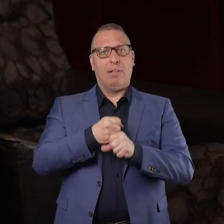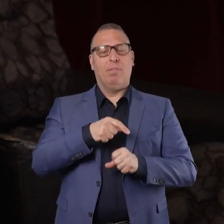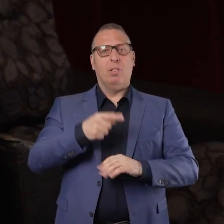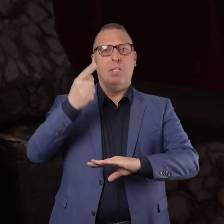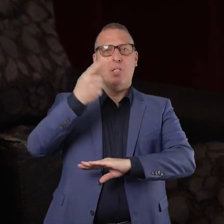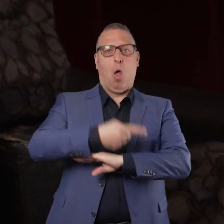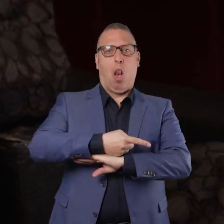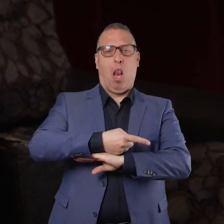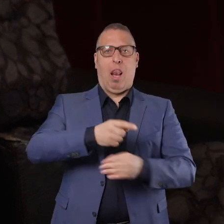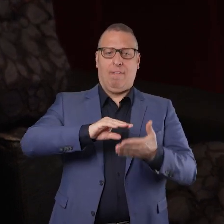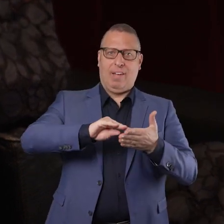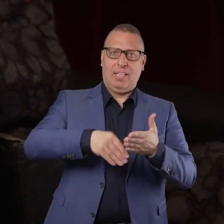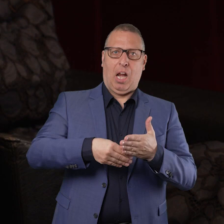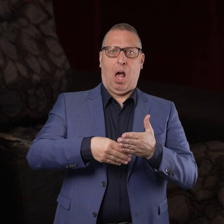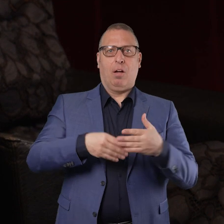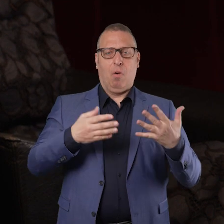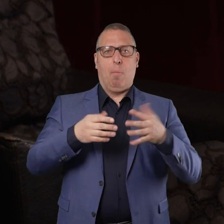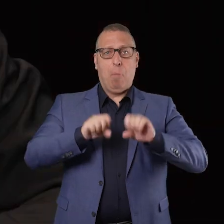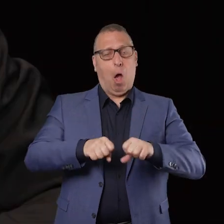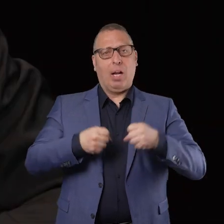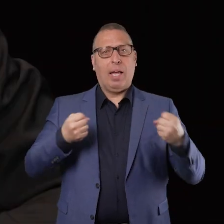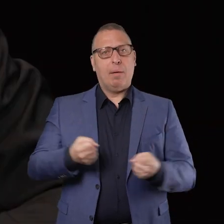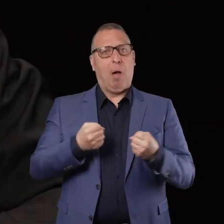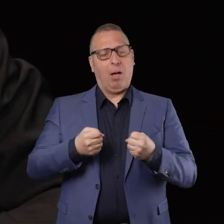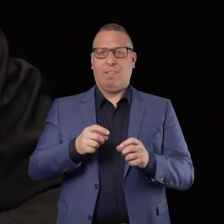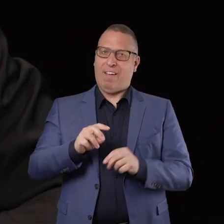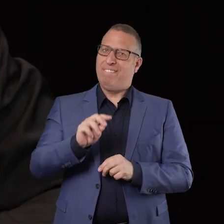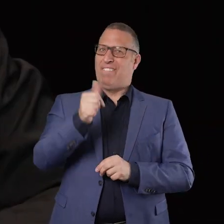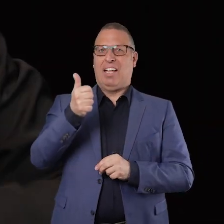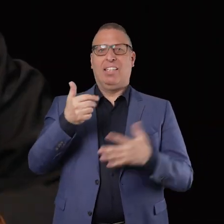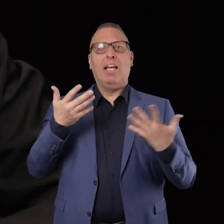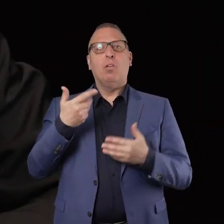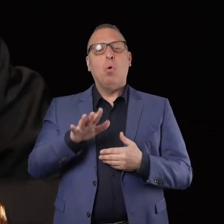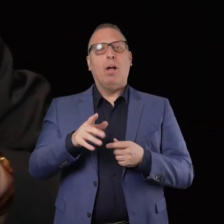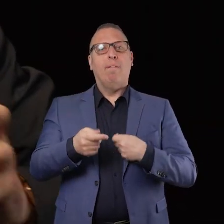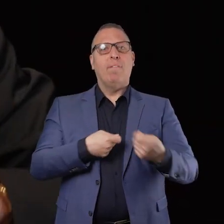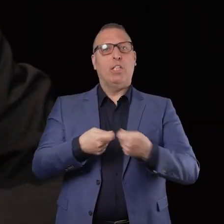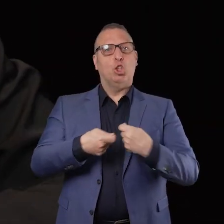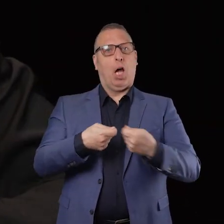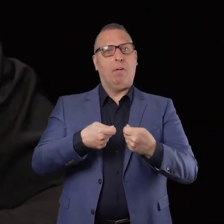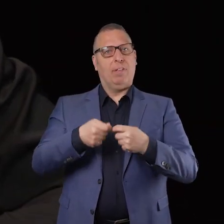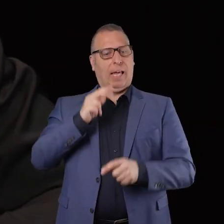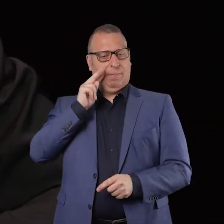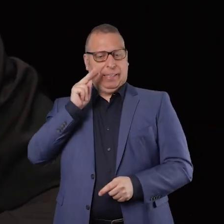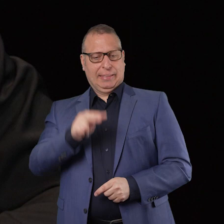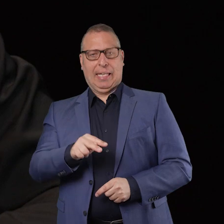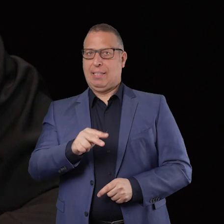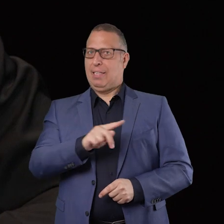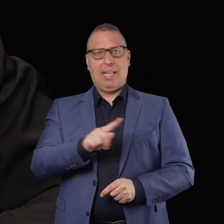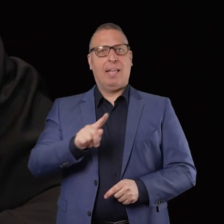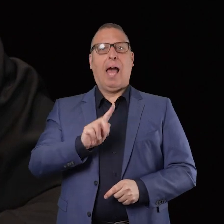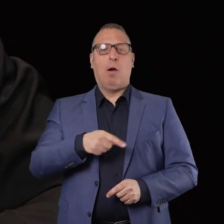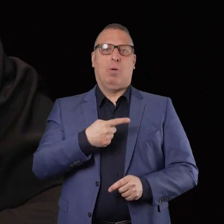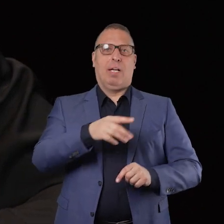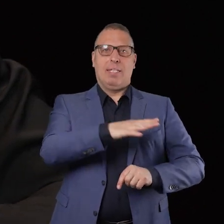dieser Zollunion, dieser Zollvertrag ermöglicht hat, das war sehr wichtig, nicht nur wirtschaftlich betrachtet,